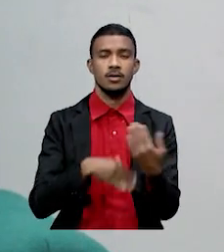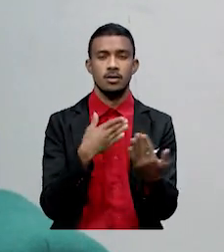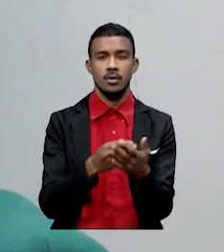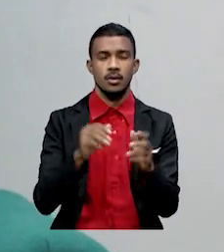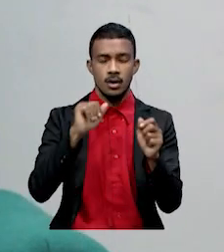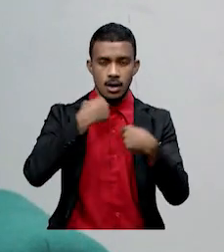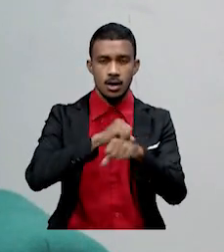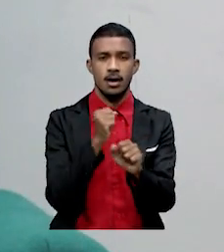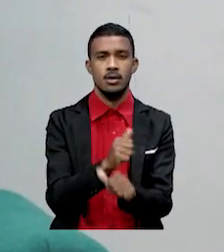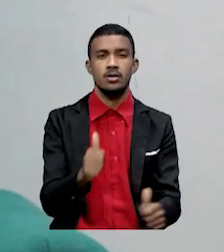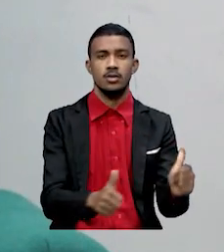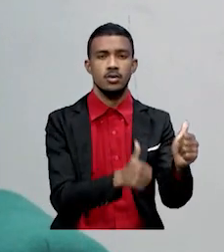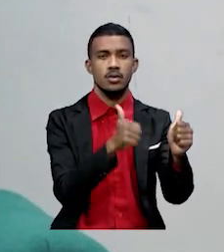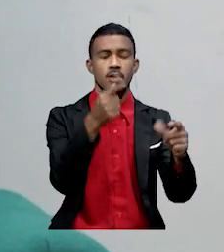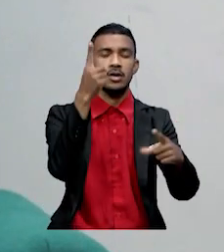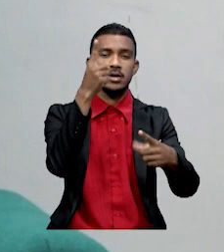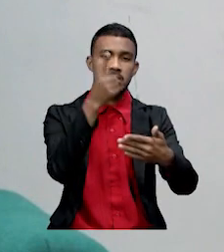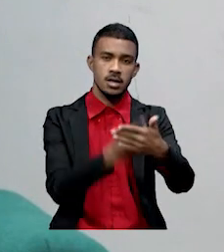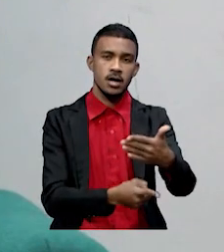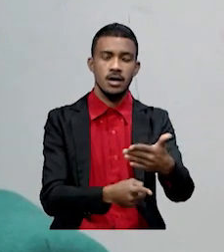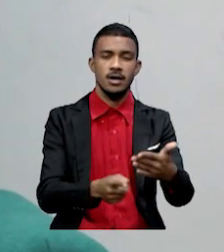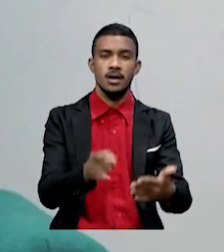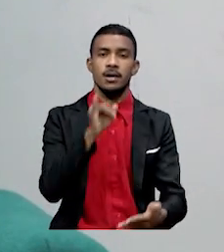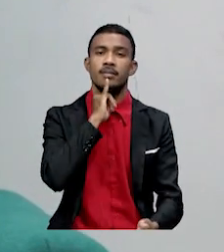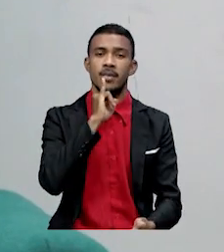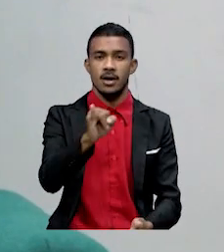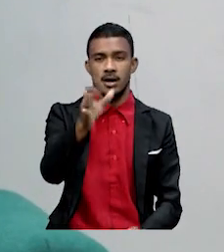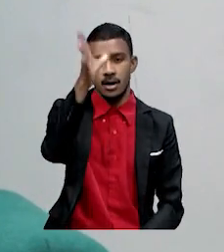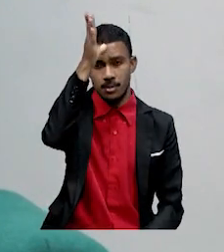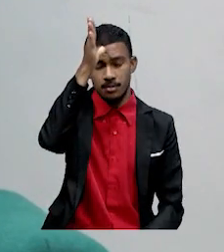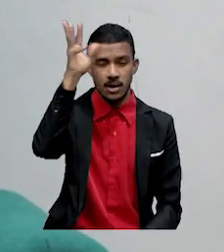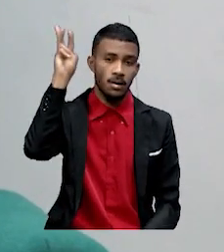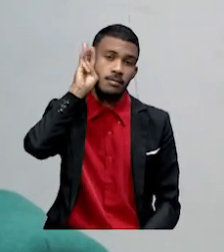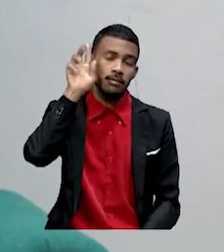banate tuir saiga maka pai sira mau sira